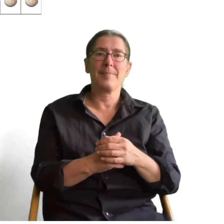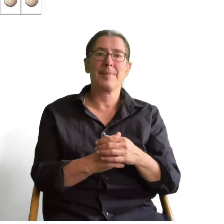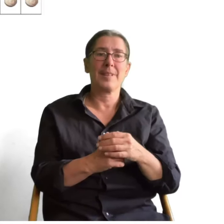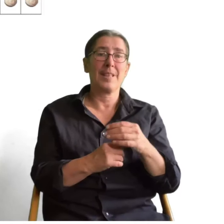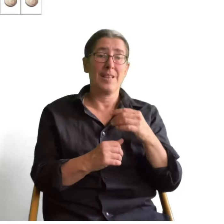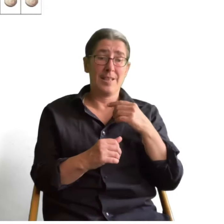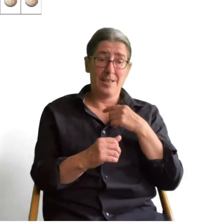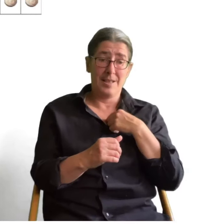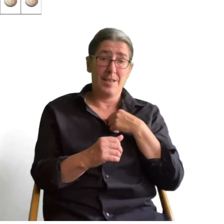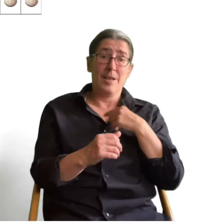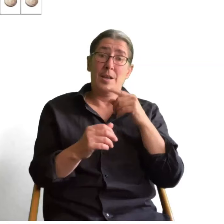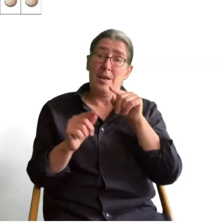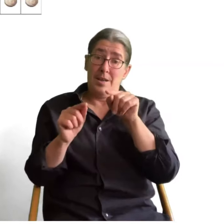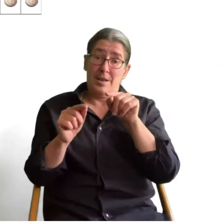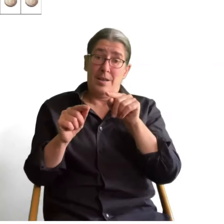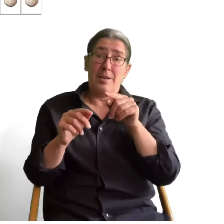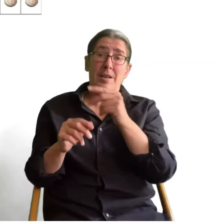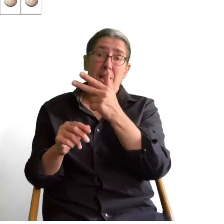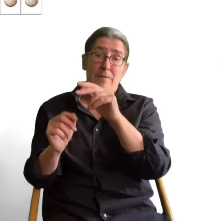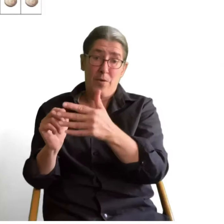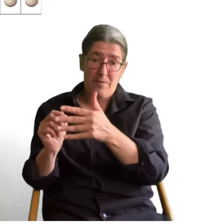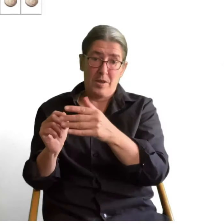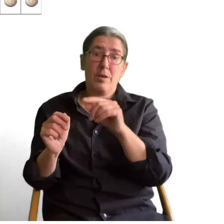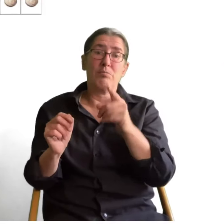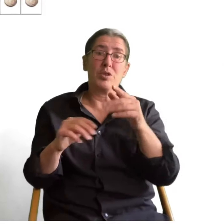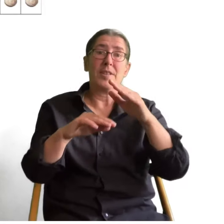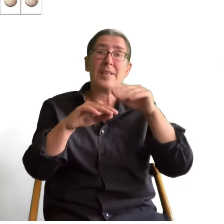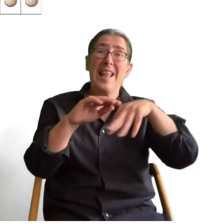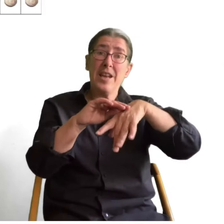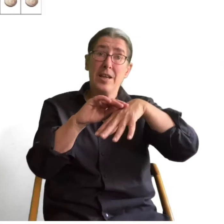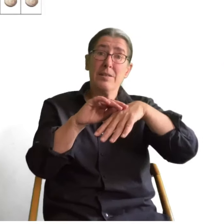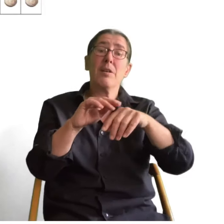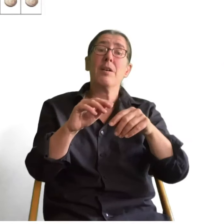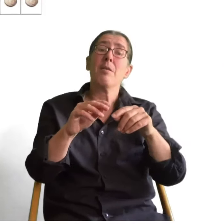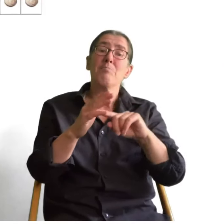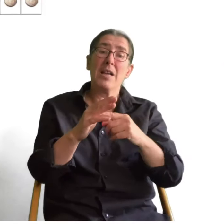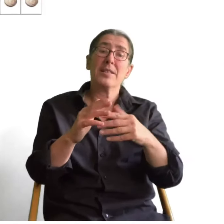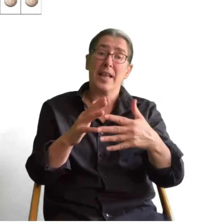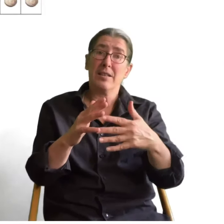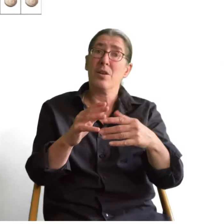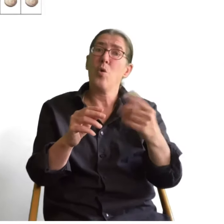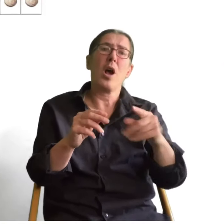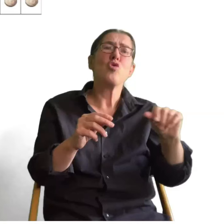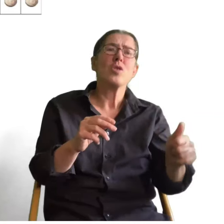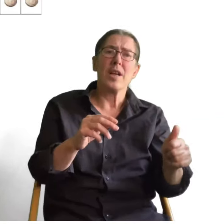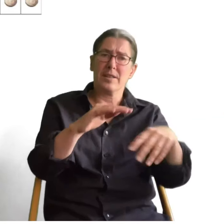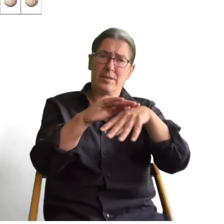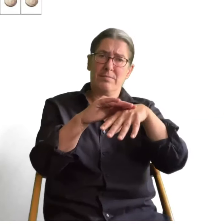Um das auszurechnen, kann ich den Nenner auf 10 oder noch besser auf 100 erweitern. Das habe ich hiermit